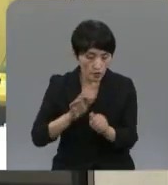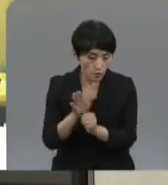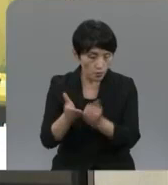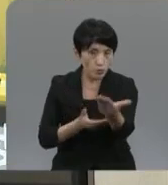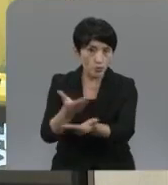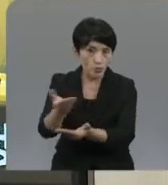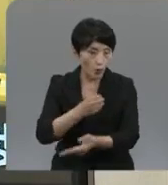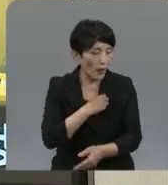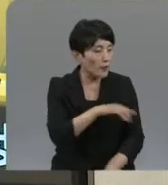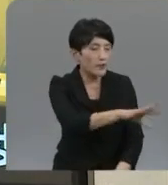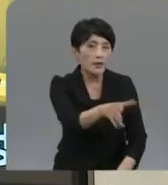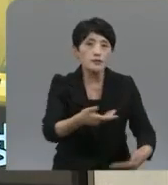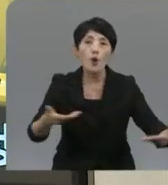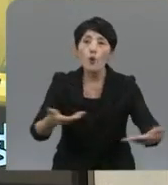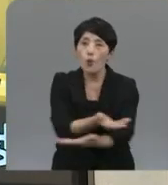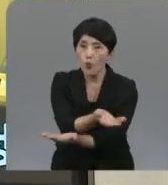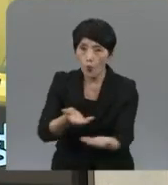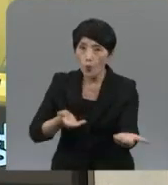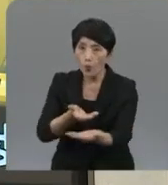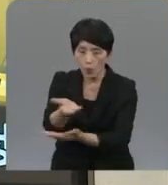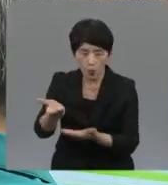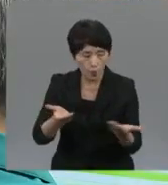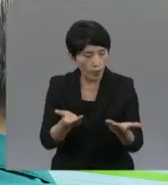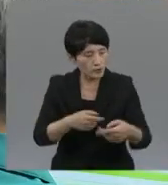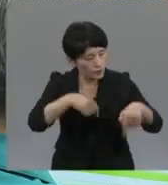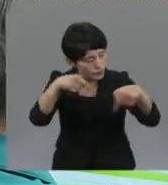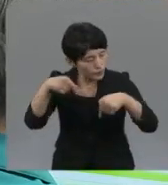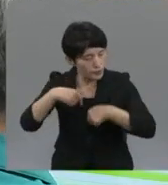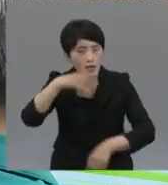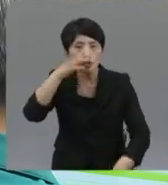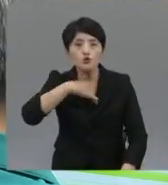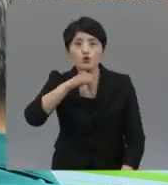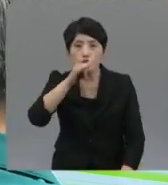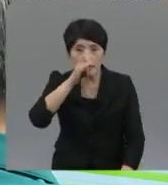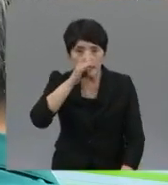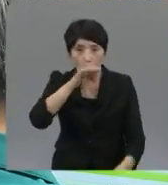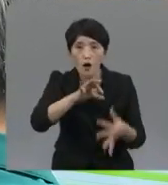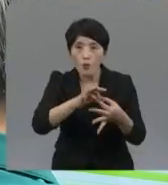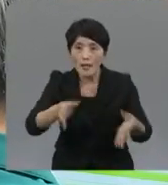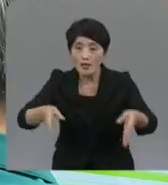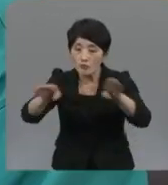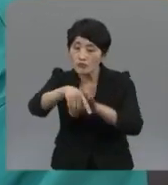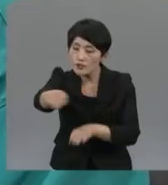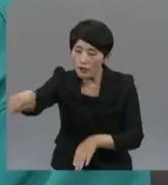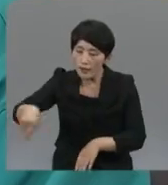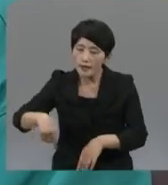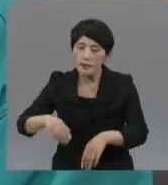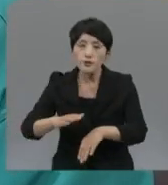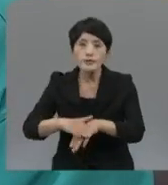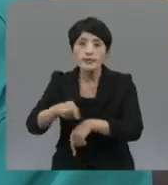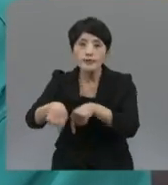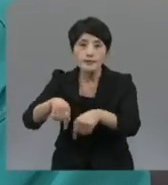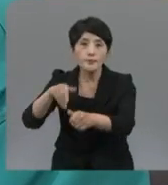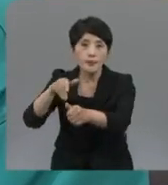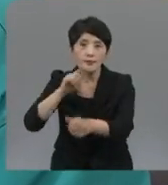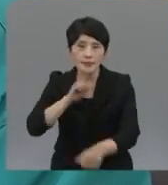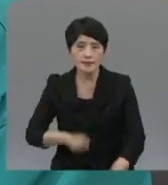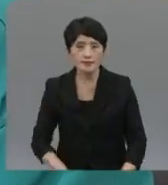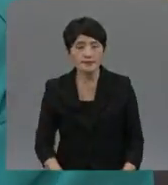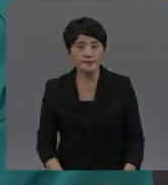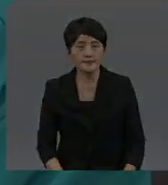tham Ukraina đó là để đại diện người dân Hàn Quốc truyền đạt thông điệp về sự đoàn kết hy vọng tới người dân Ukraina